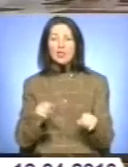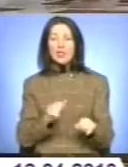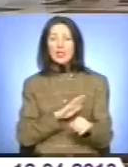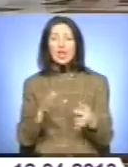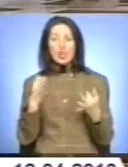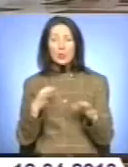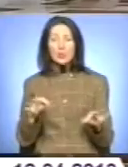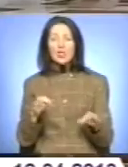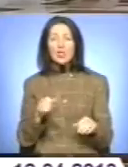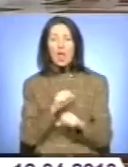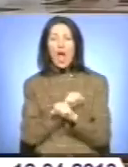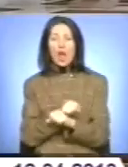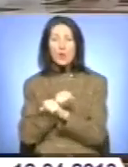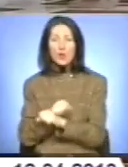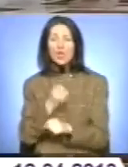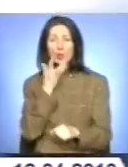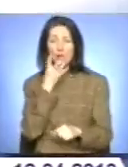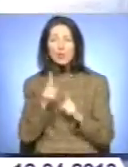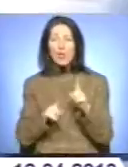перетворень у державі.